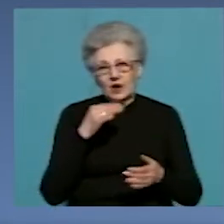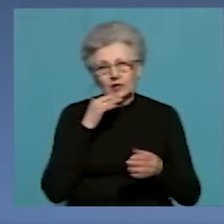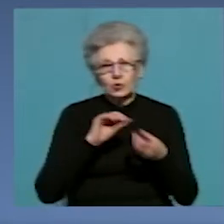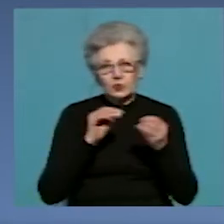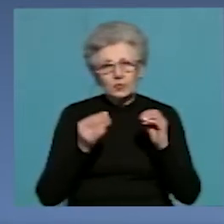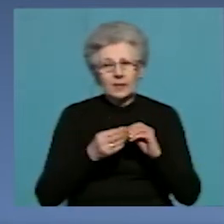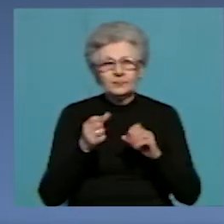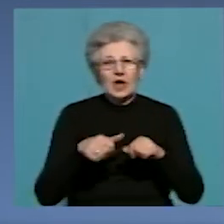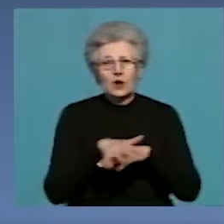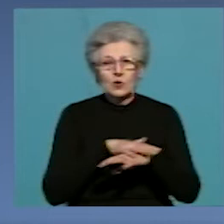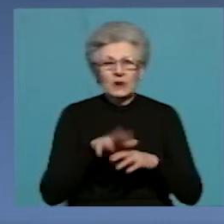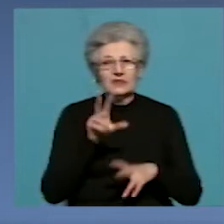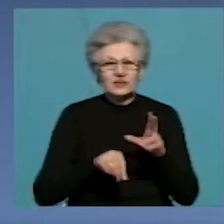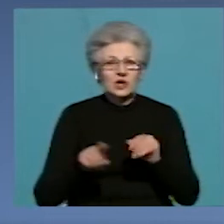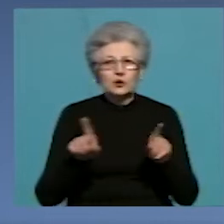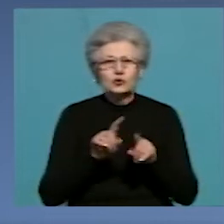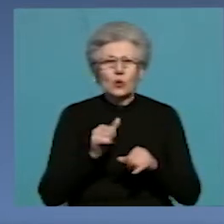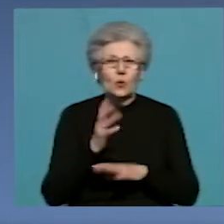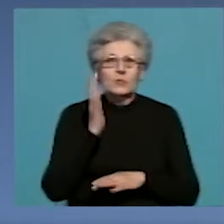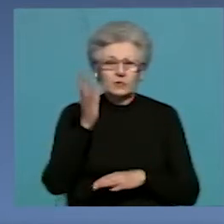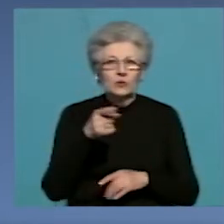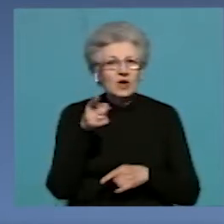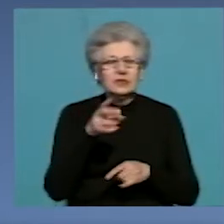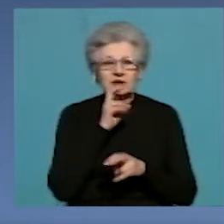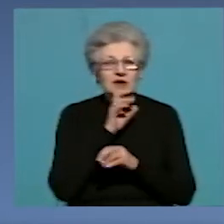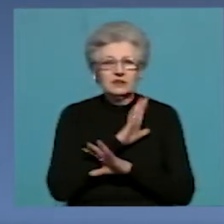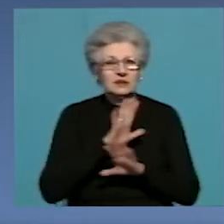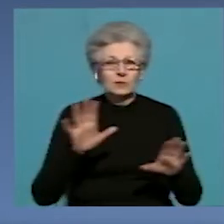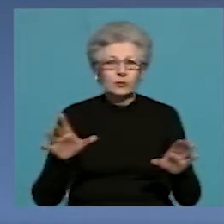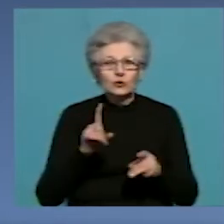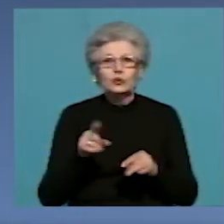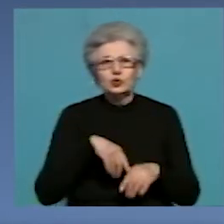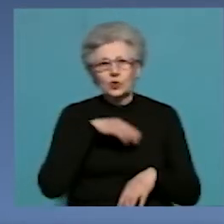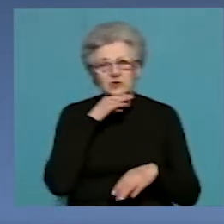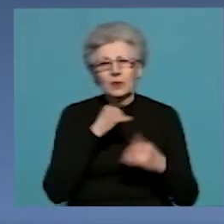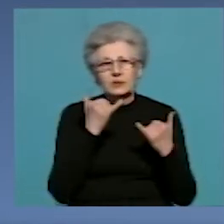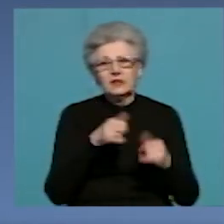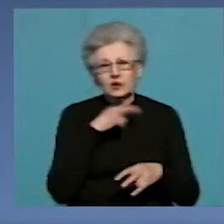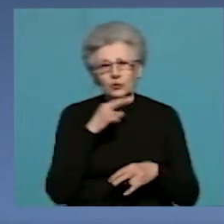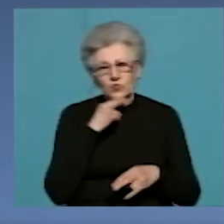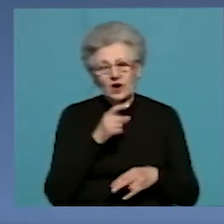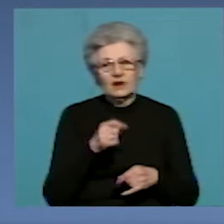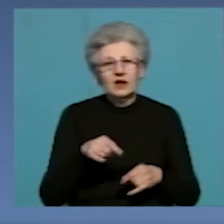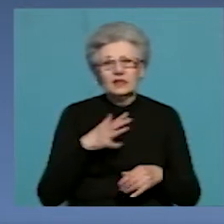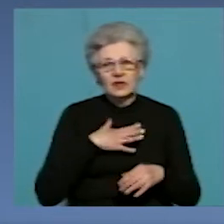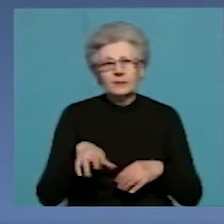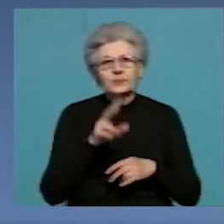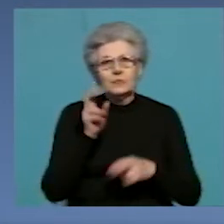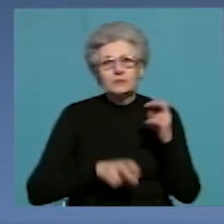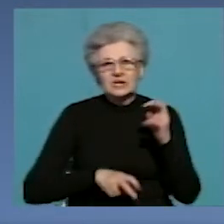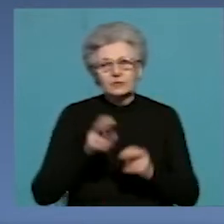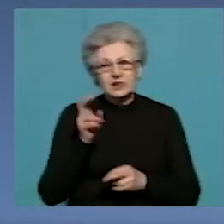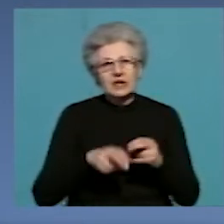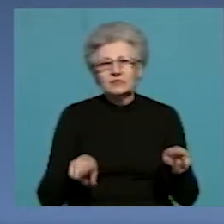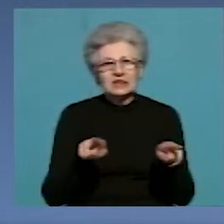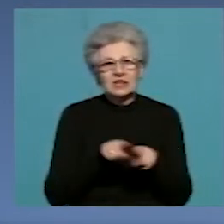багато проблем. Не вбачає громада, що в майбутньому буде прилягати досить уваги даній території. Підприємці